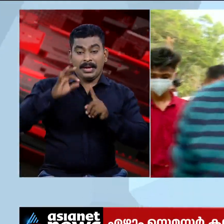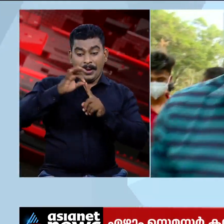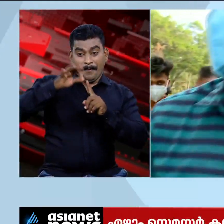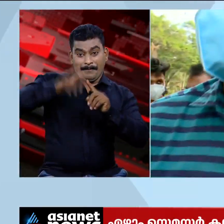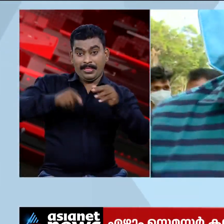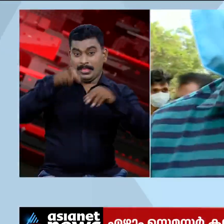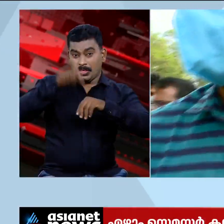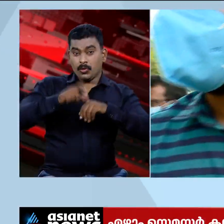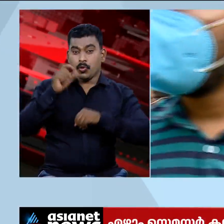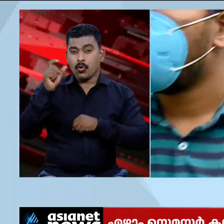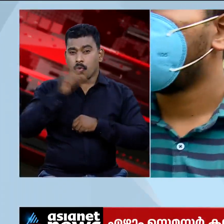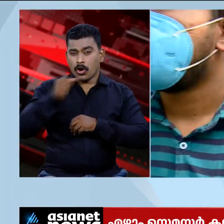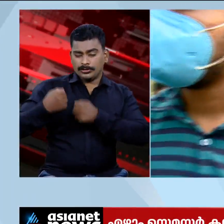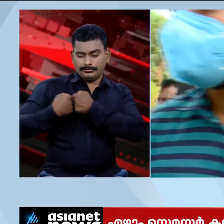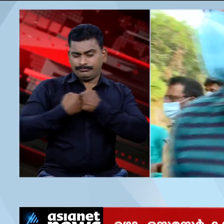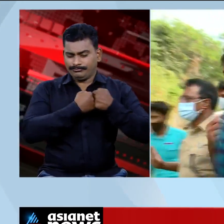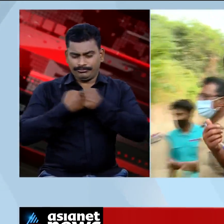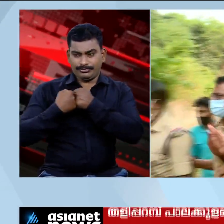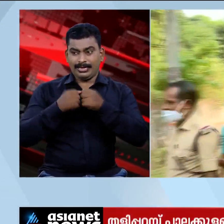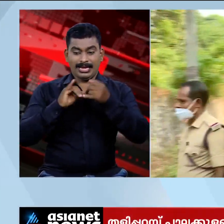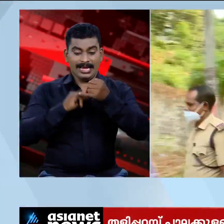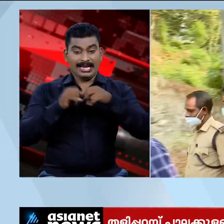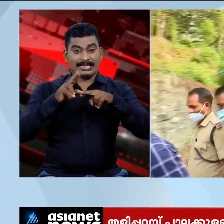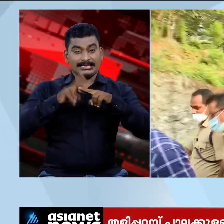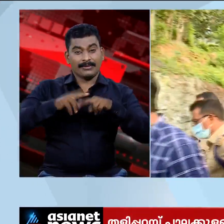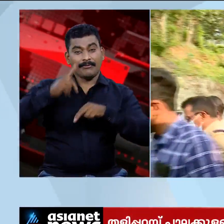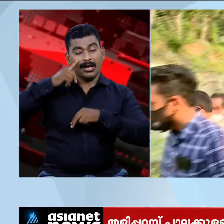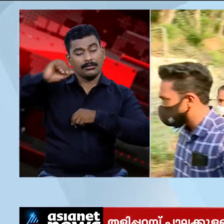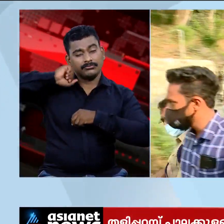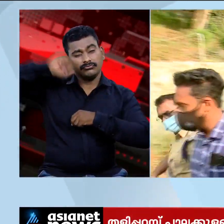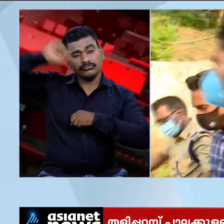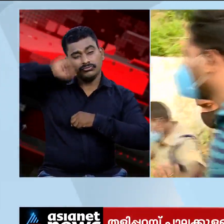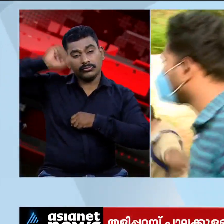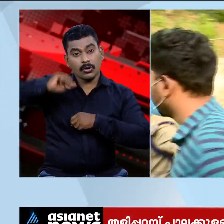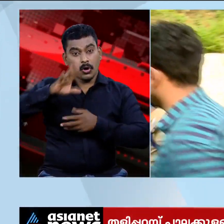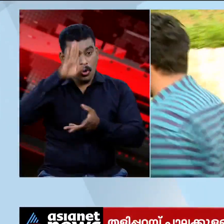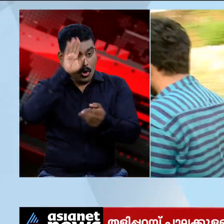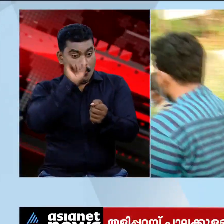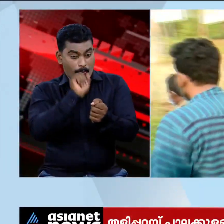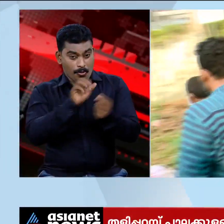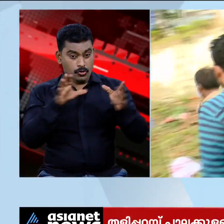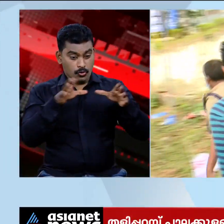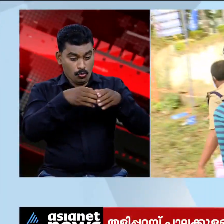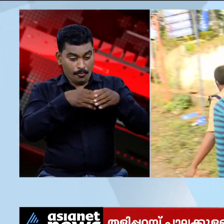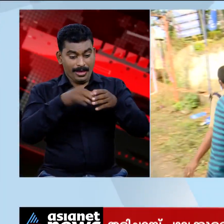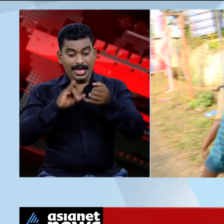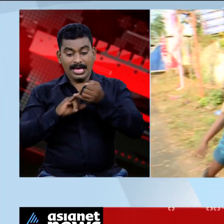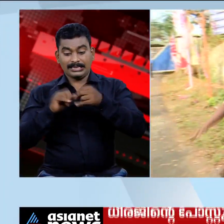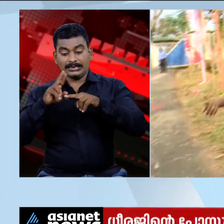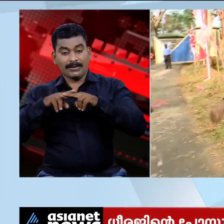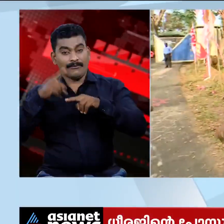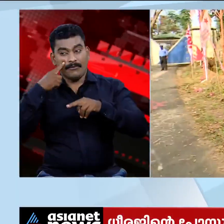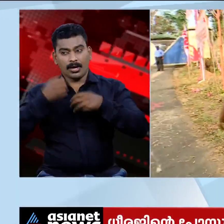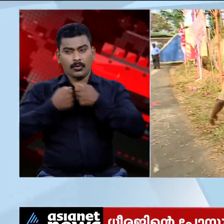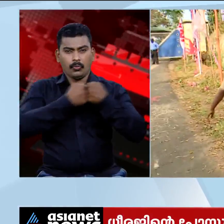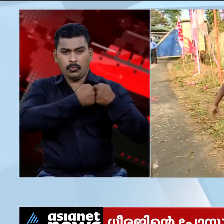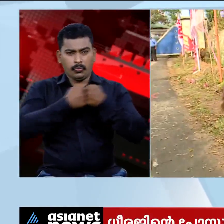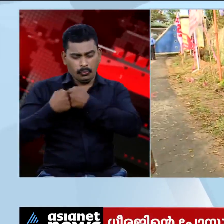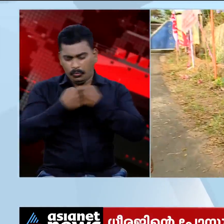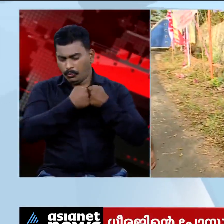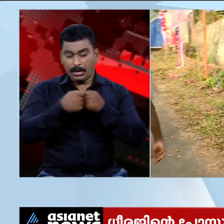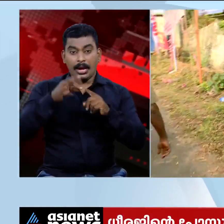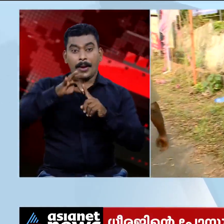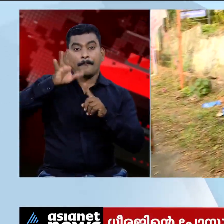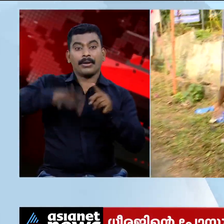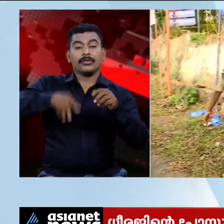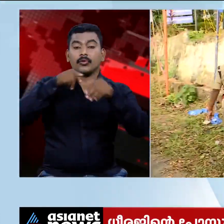നമ്മൾ എത്തിച്ചിരുന്നു. അവിടെ SFIയുടെ പ്രകടനമുണ്ടായിരുന്നു. പോലീസുമായി ചെറിയ തോതിൽ ഉന്തും തള്ളും ഉണ്ടായിട്ടുണ്ടെന്നുള്ള വിവരങ്ങൾ